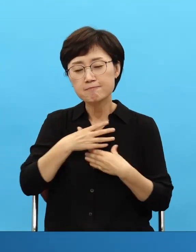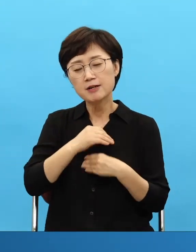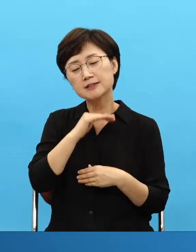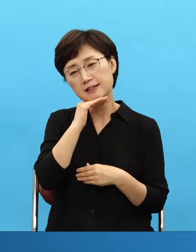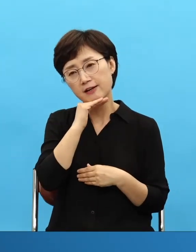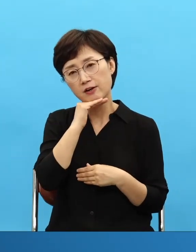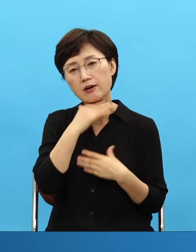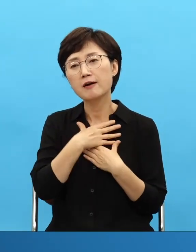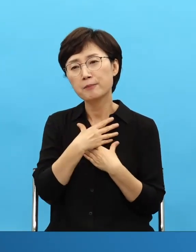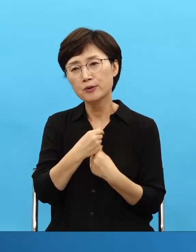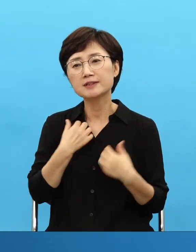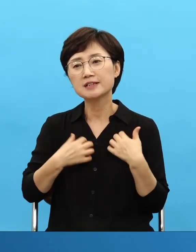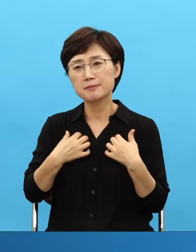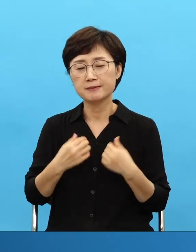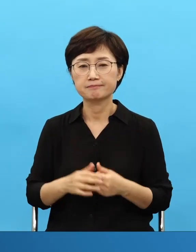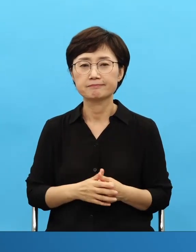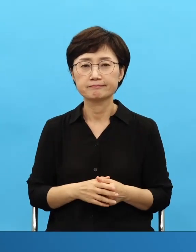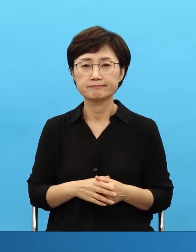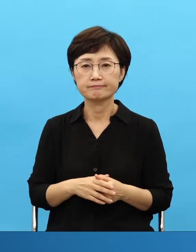기다림의 시간을 보냈습니다.